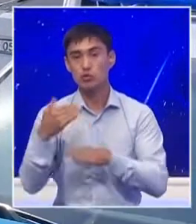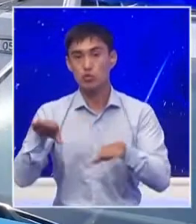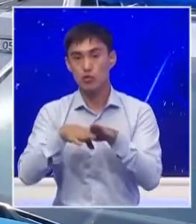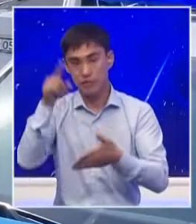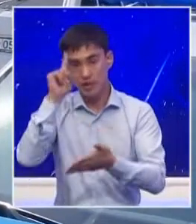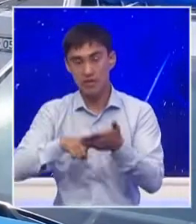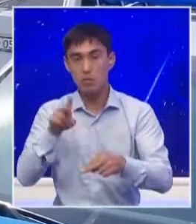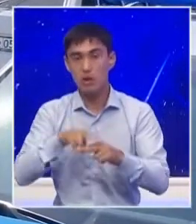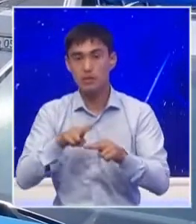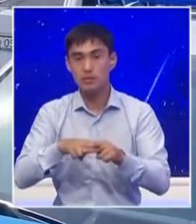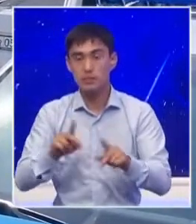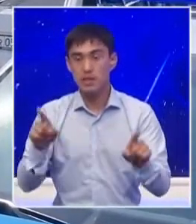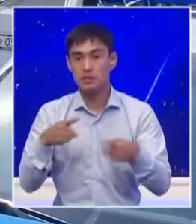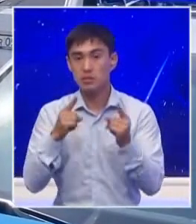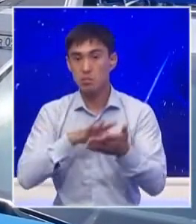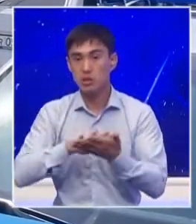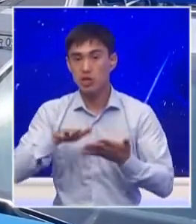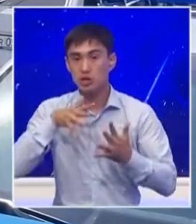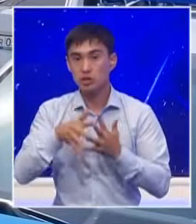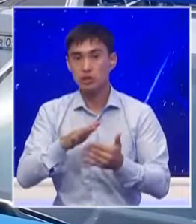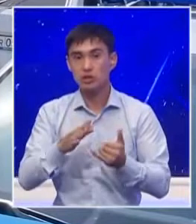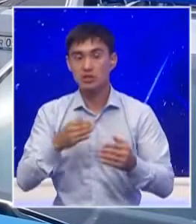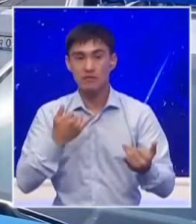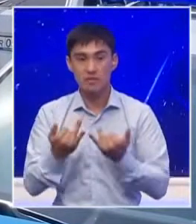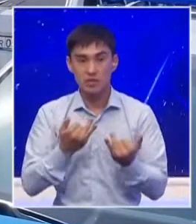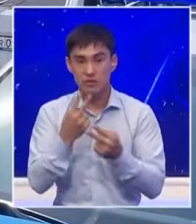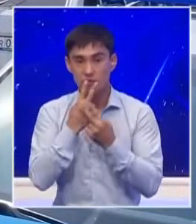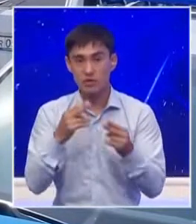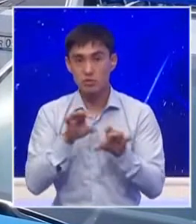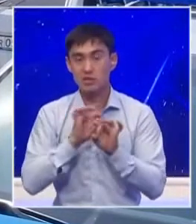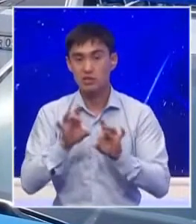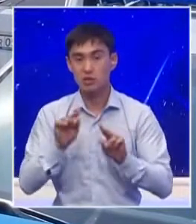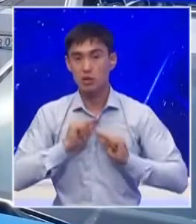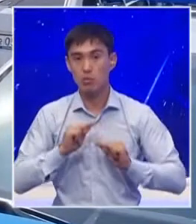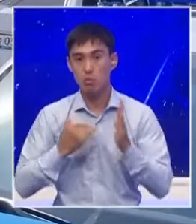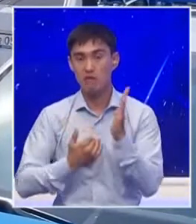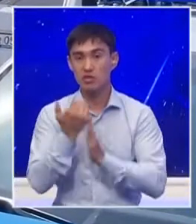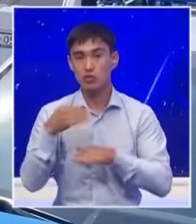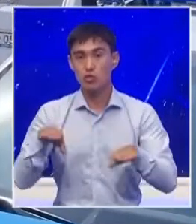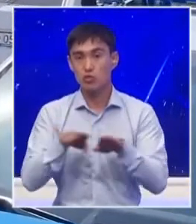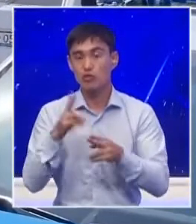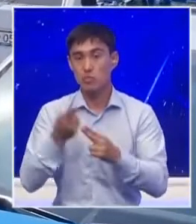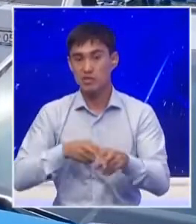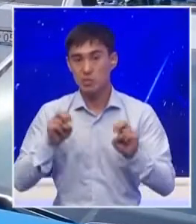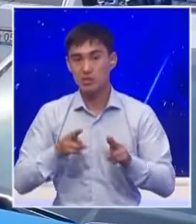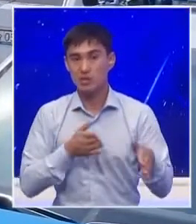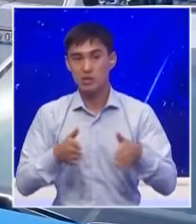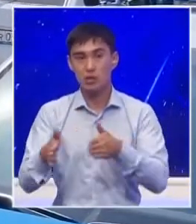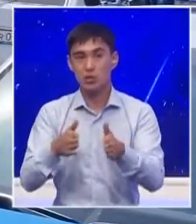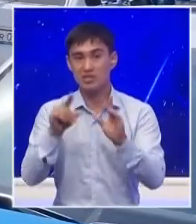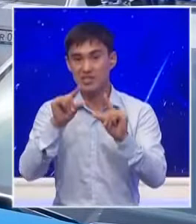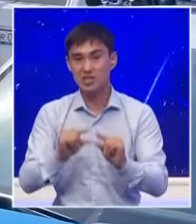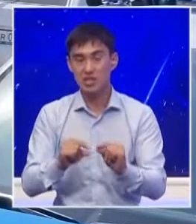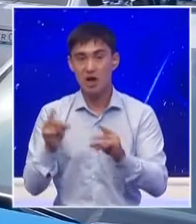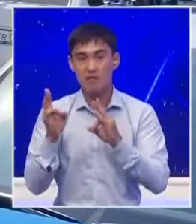доверие к полиции создать прозрачность взаимодействия кроме того мы ведем разъяснительную работу по повышению уровня безопасности на дорогах и снижение